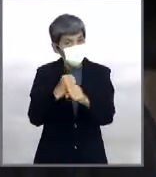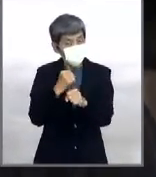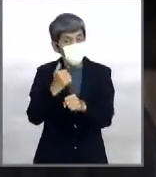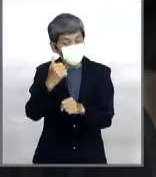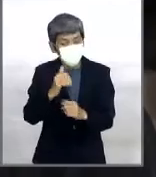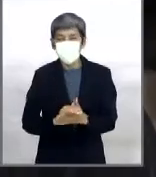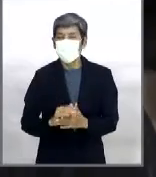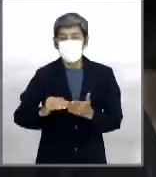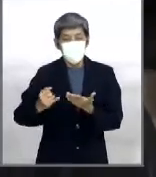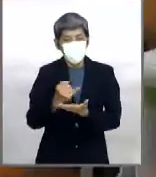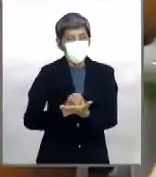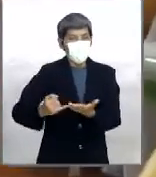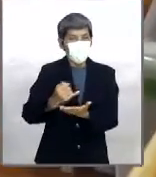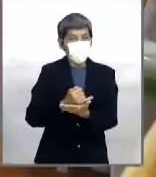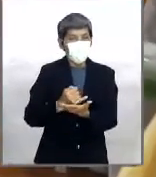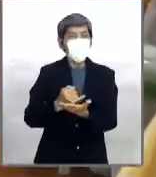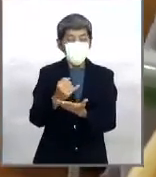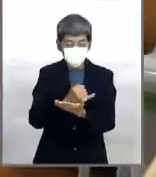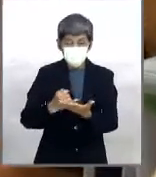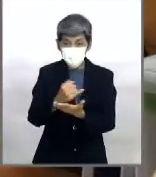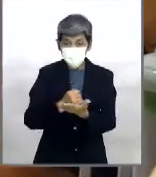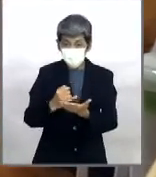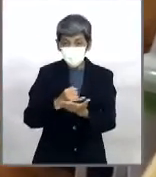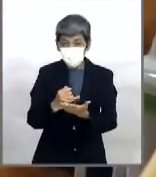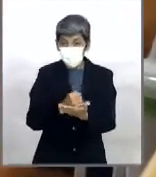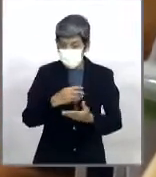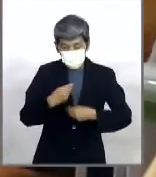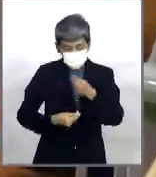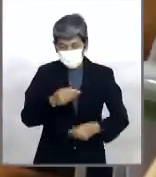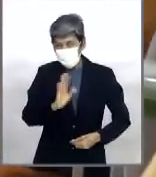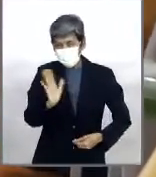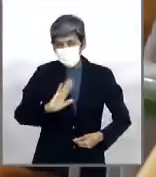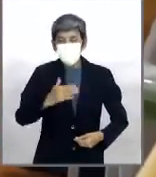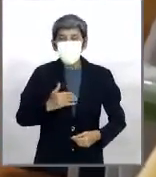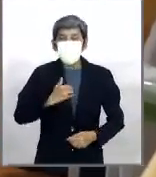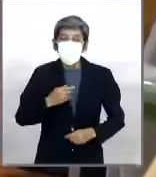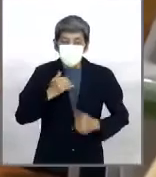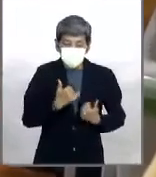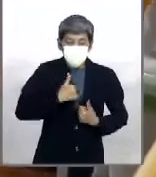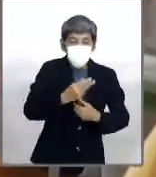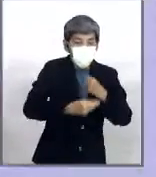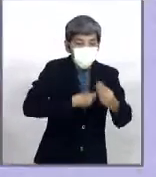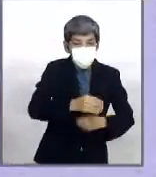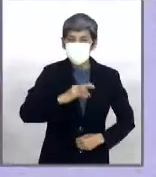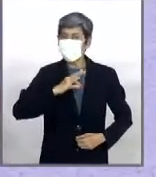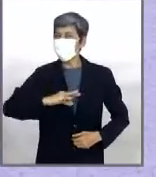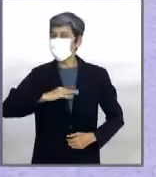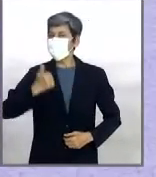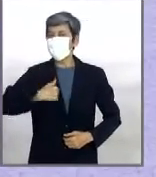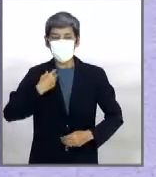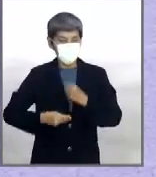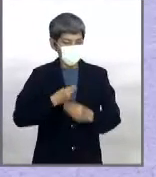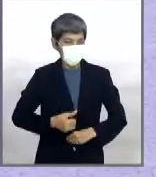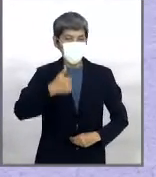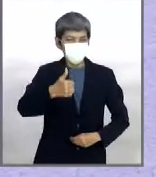ก็เริ่มมาวาดรูปโดยที่ไม่ได้วาดขายนะอย่างวันนี้ออกไปขายของมาอุ้ยรู้สึกดีจังเลยอะขาย